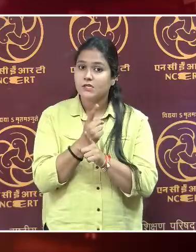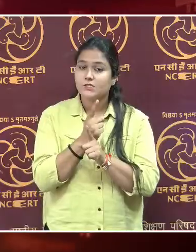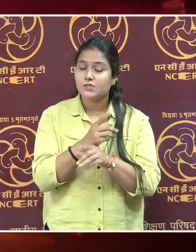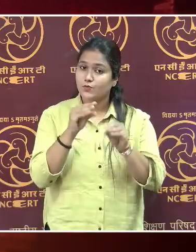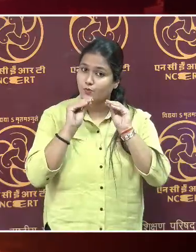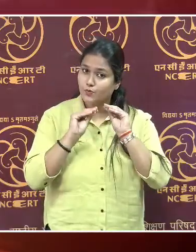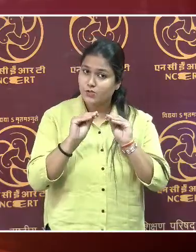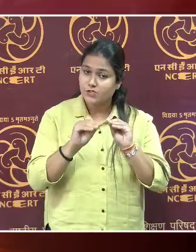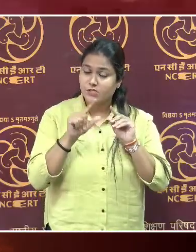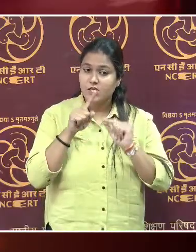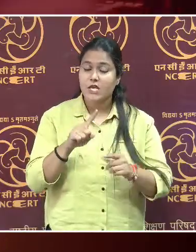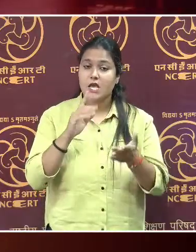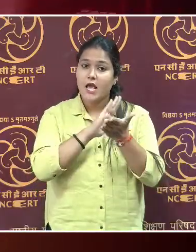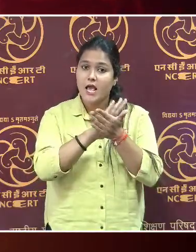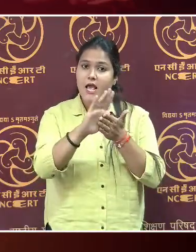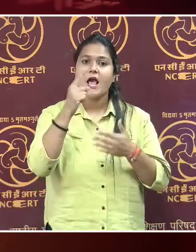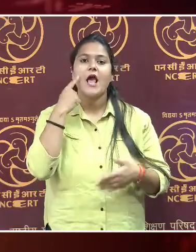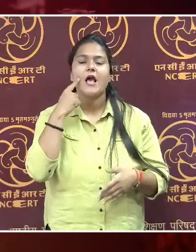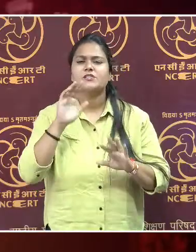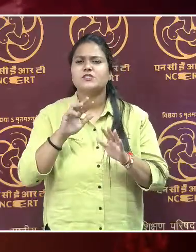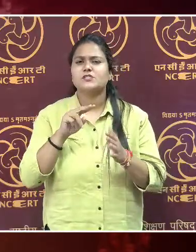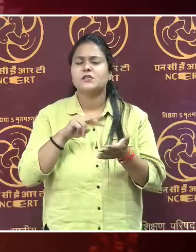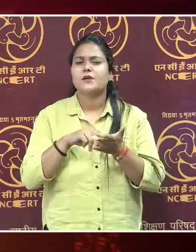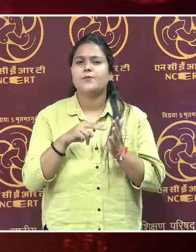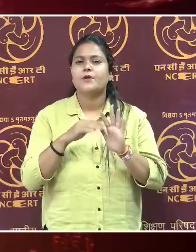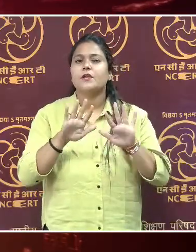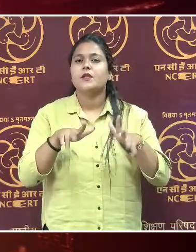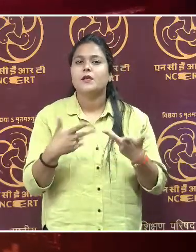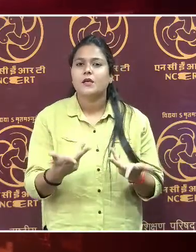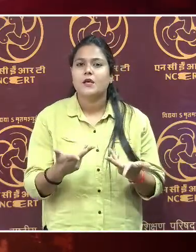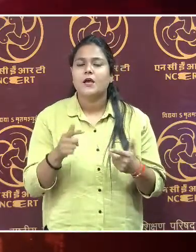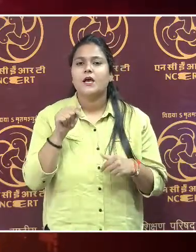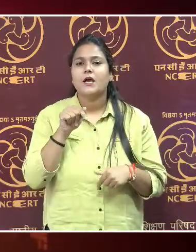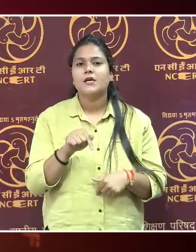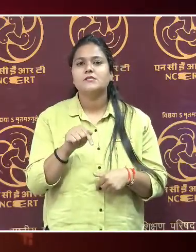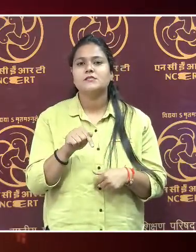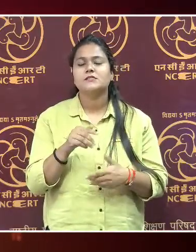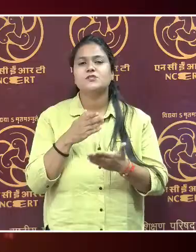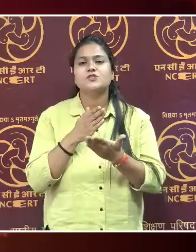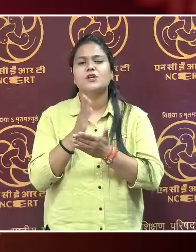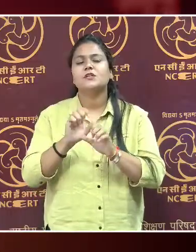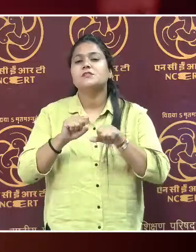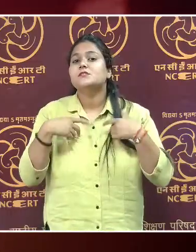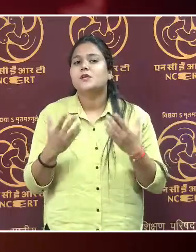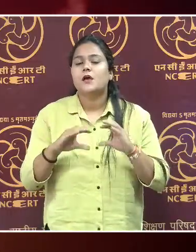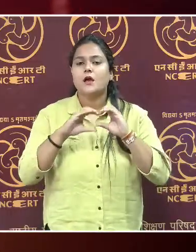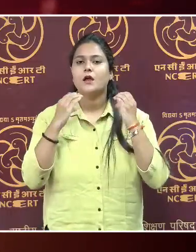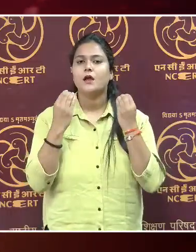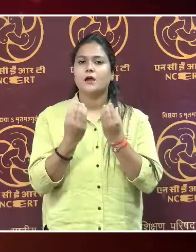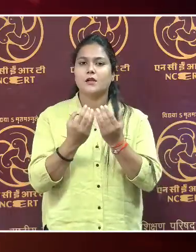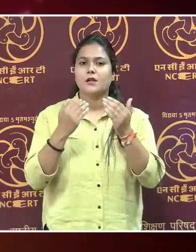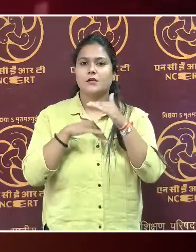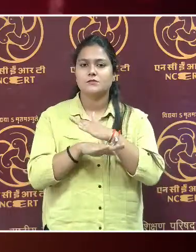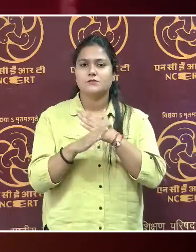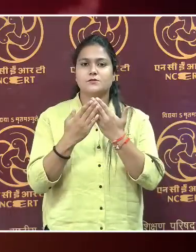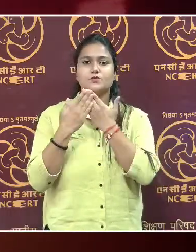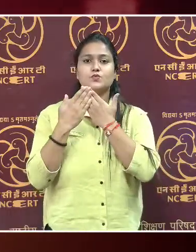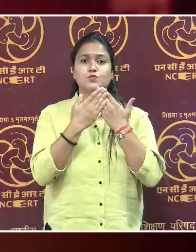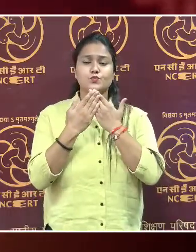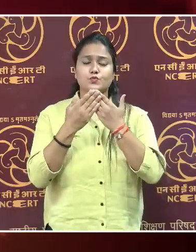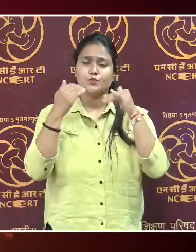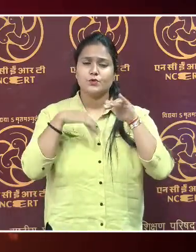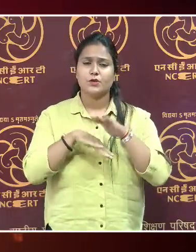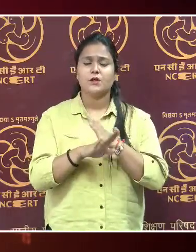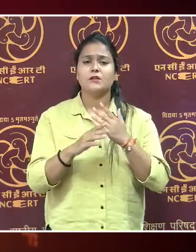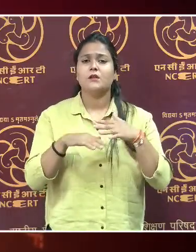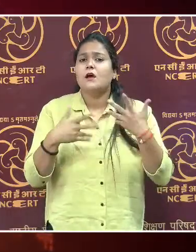कि हियरिंग इम्पेयरमेंट क्या है, इसके चैलेंजेस क्या हैं, और ये कक्षाओं में, हमारे विद्यालयों में किस तरीके